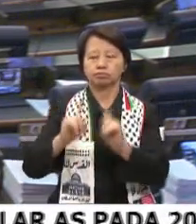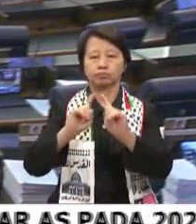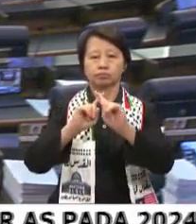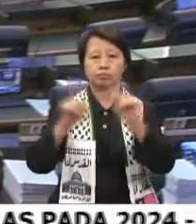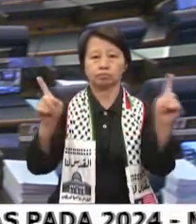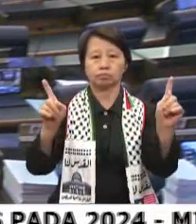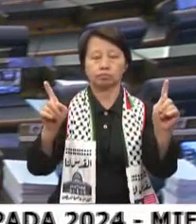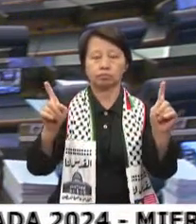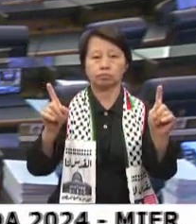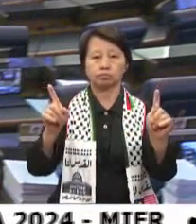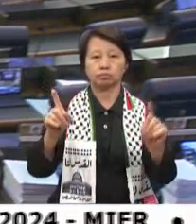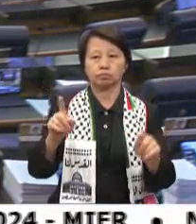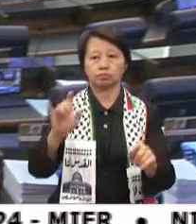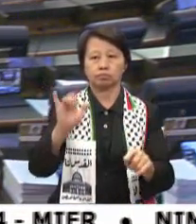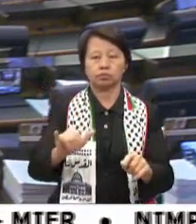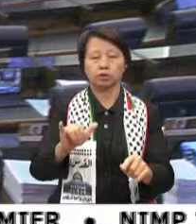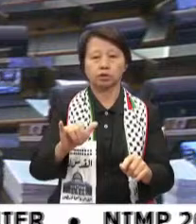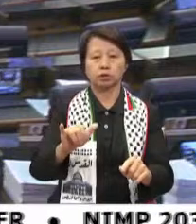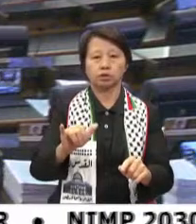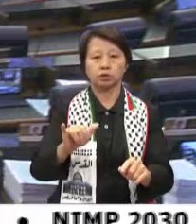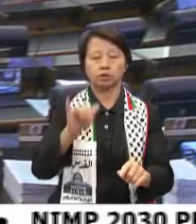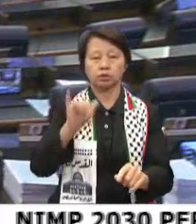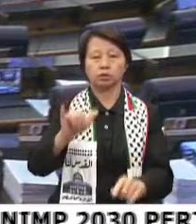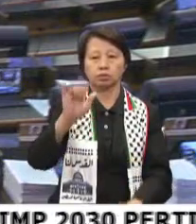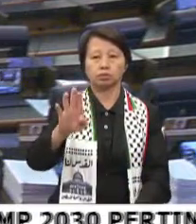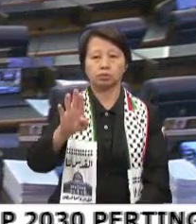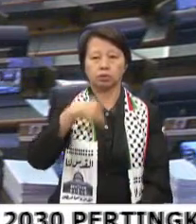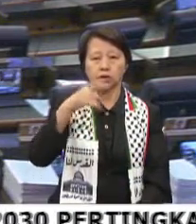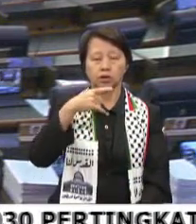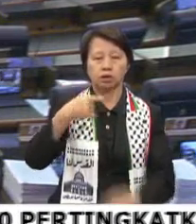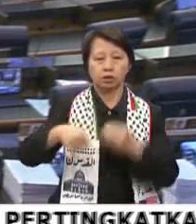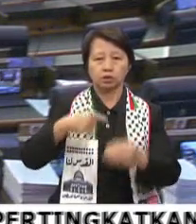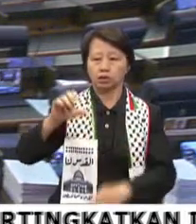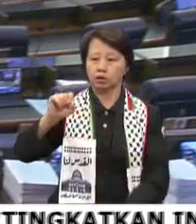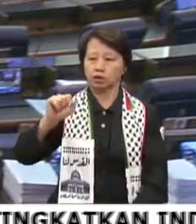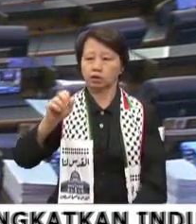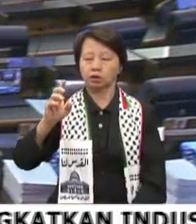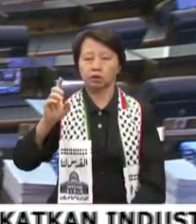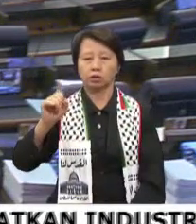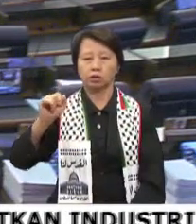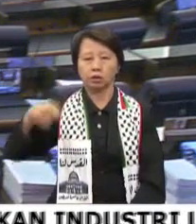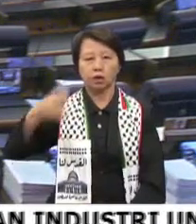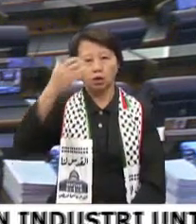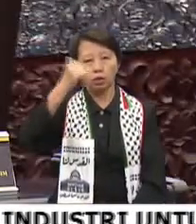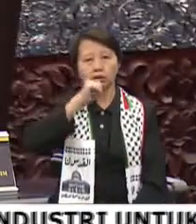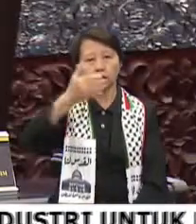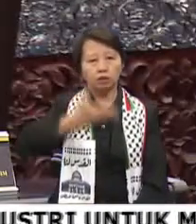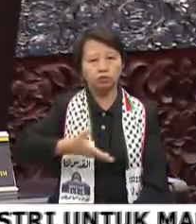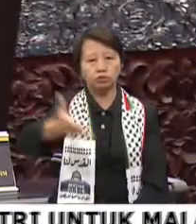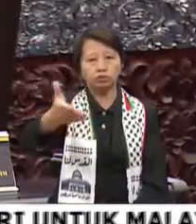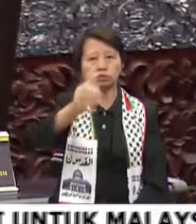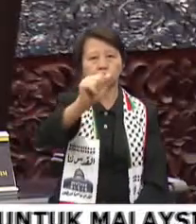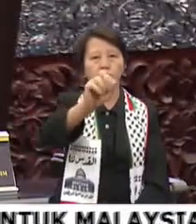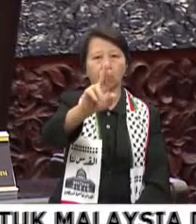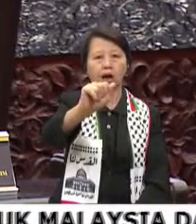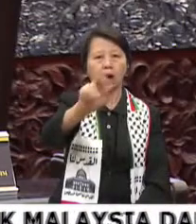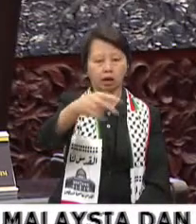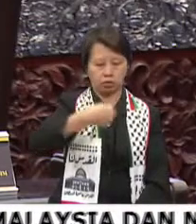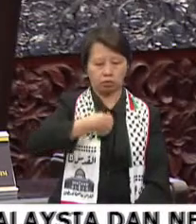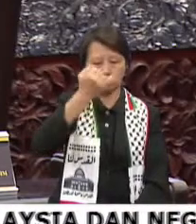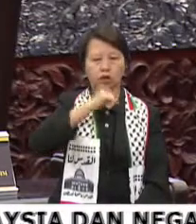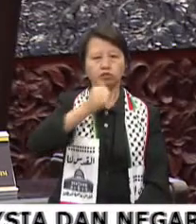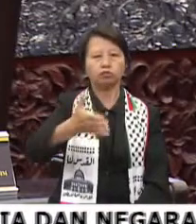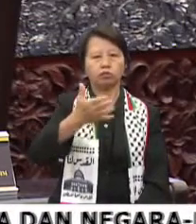tapi yang yang berhormat sebut pasal Sada kalau tak ada menteri besar Kenapa tak jemput arau baru nampak